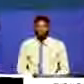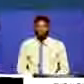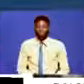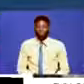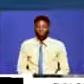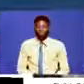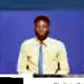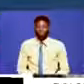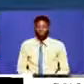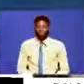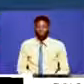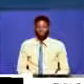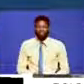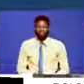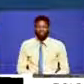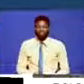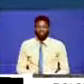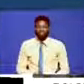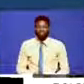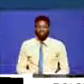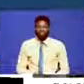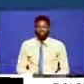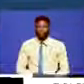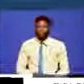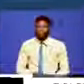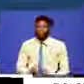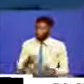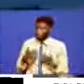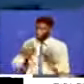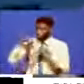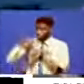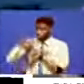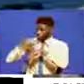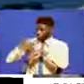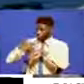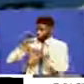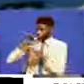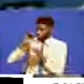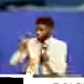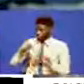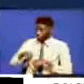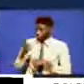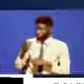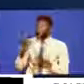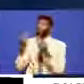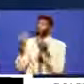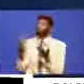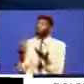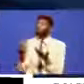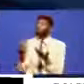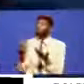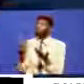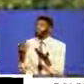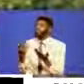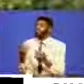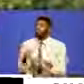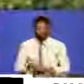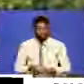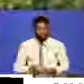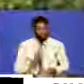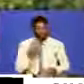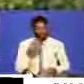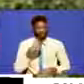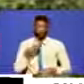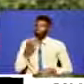Sasa kunywa chai. Kwani kuna hata wakati wa kunywa chai? Soma. Sasa enda. Kwanza ni kumshukuru Maulana kwa